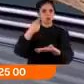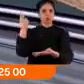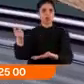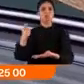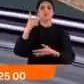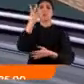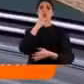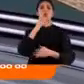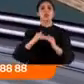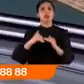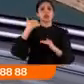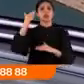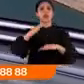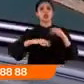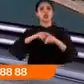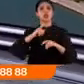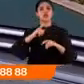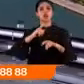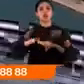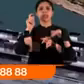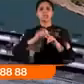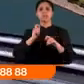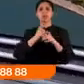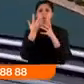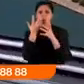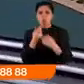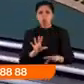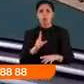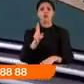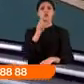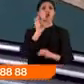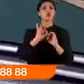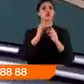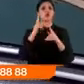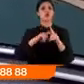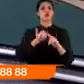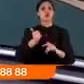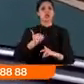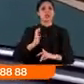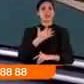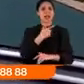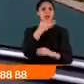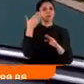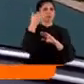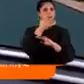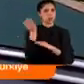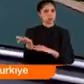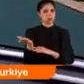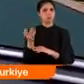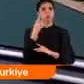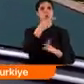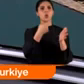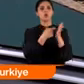Aradan geçen 4 yılda inşaatta tek bir çivi bile çakılmayınca son çare proje sahibinin kapısına dayandılar tabii. Ancak o